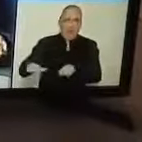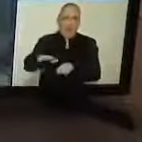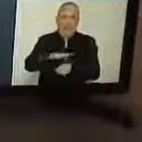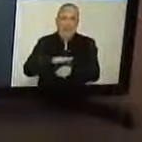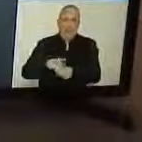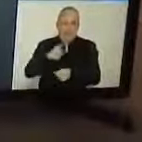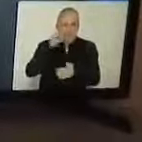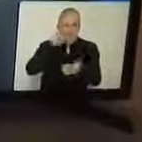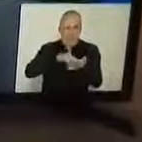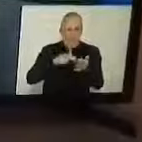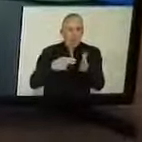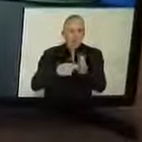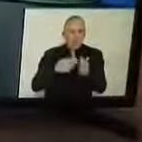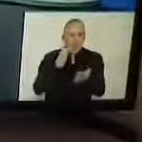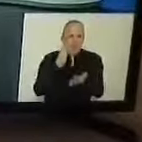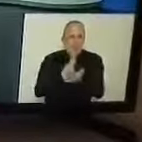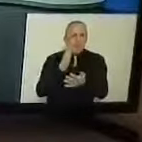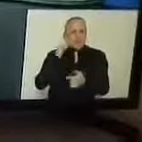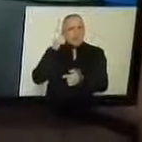ви плануєте, маєте